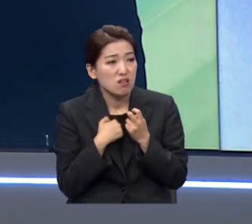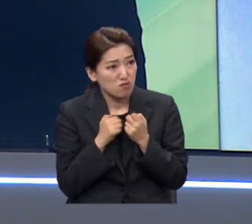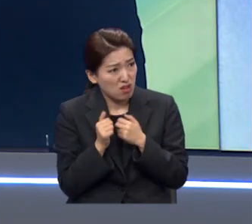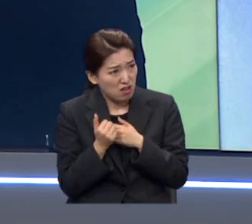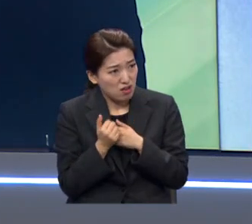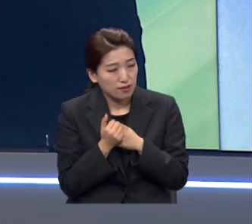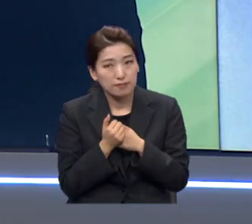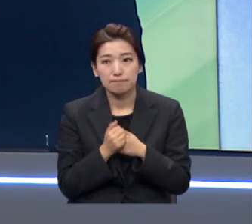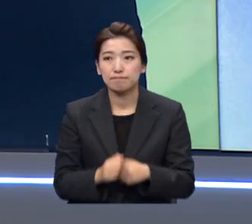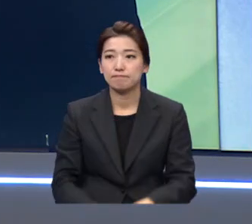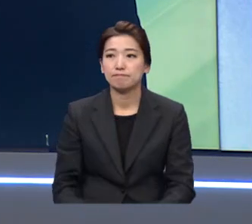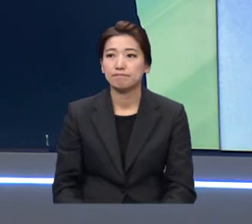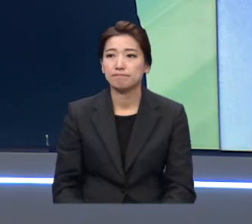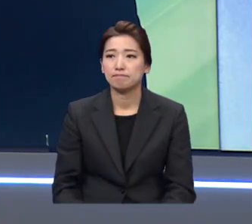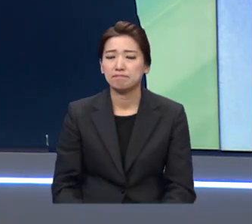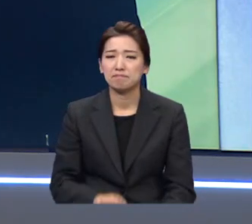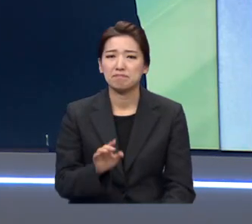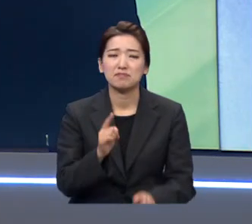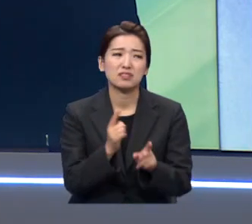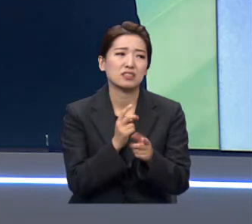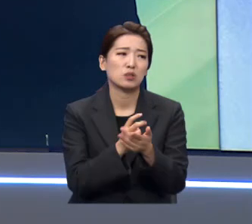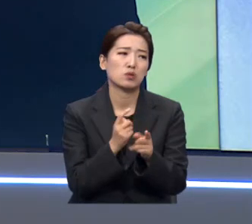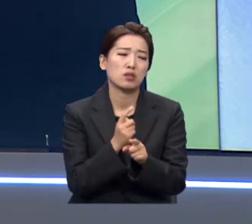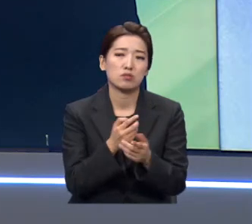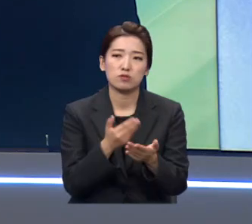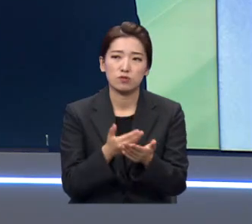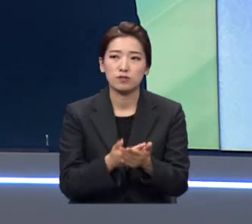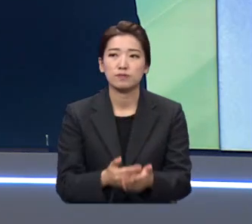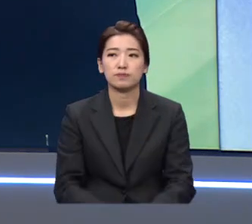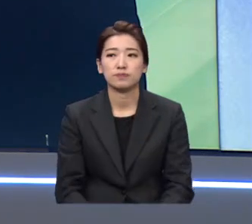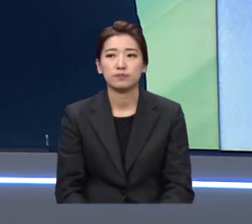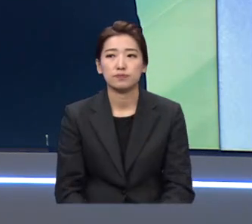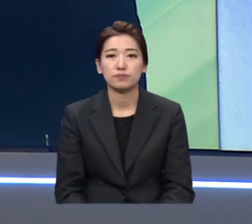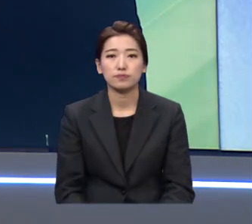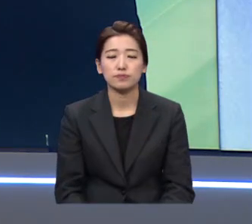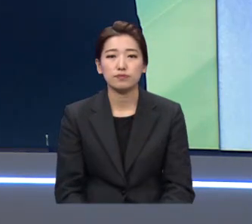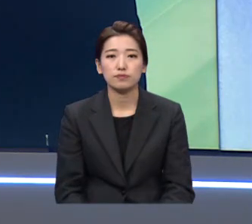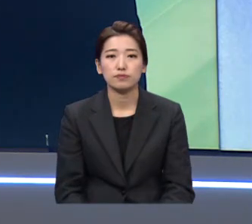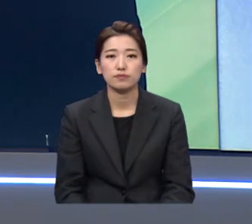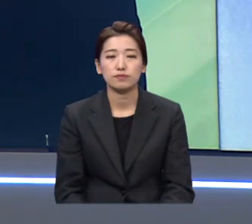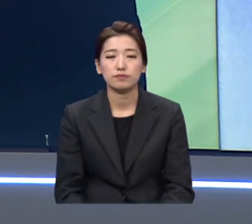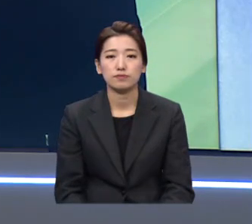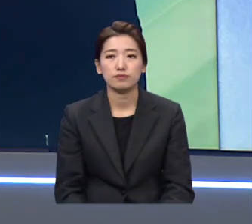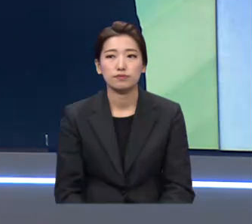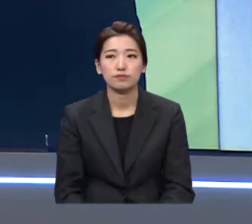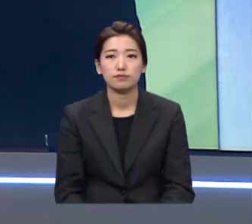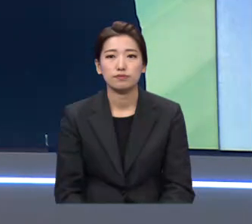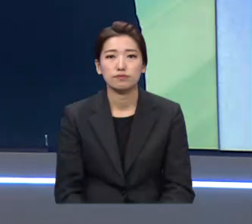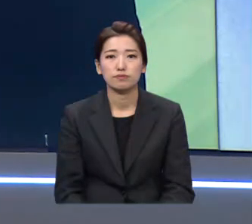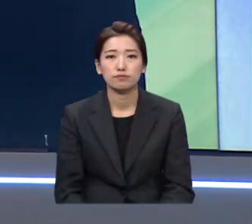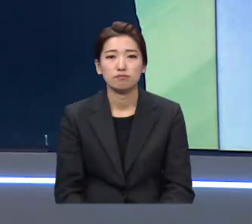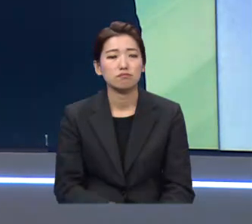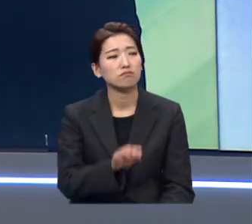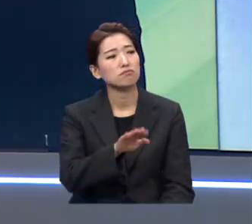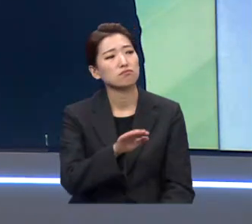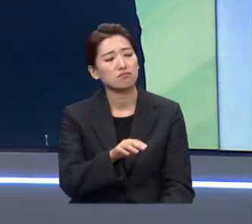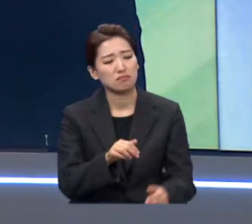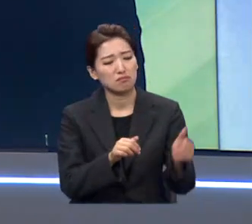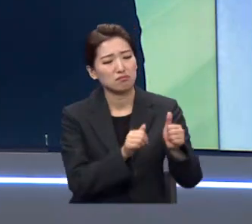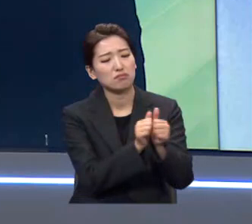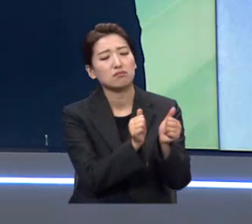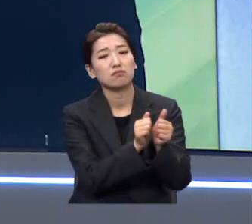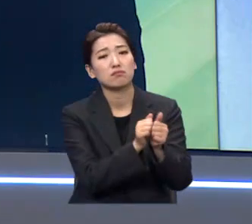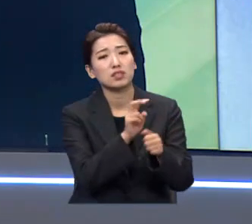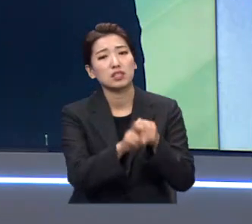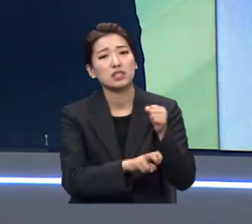된다 피해 보호 조치가 좀 필요하다라고 얘기를 계속 해 왔는데 거기에 대해서 지금 이런 얘기를 한 겁니다 여기 나오죠 가해자가 출소한 20년 뒤에